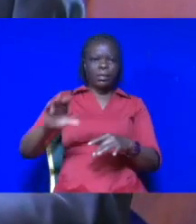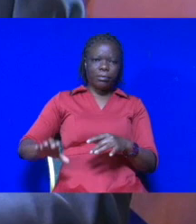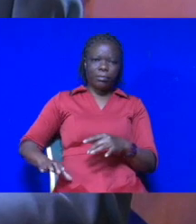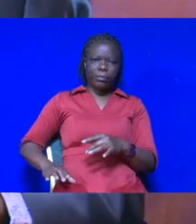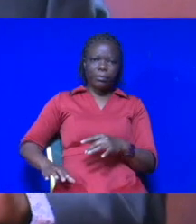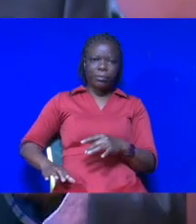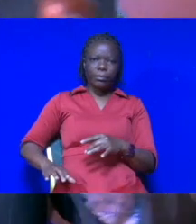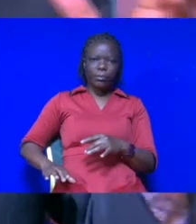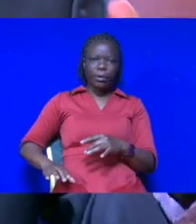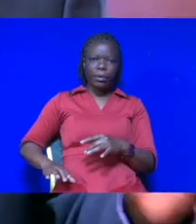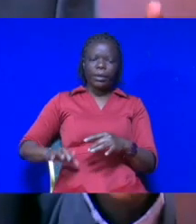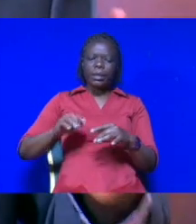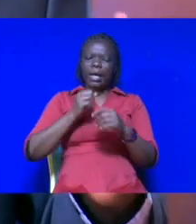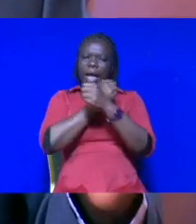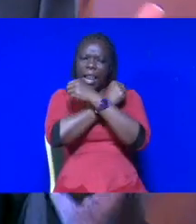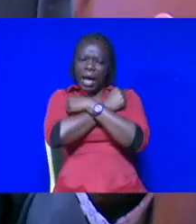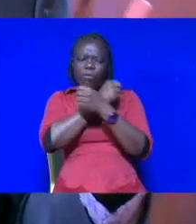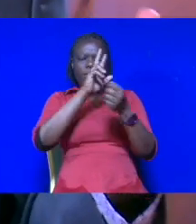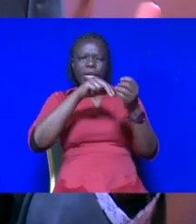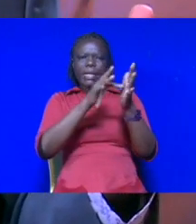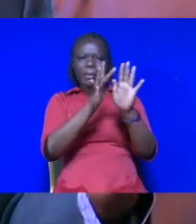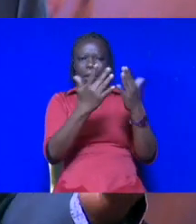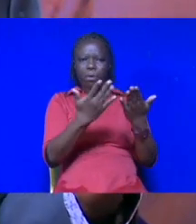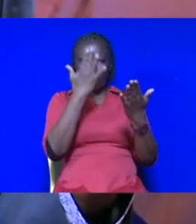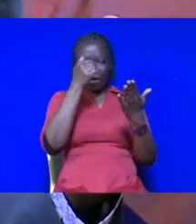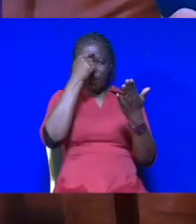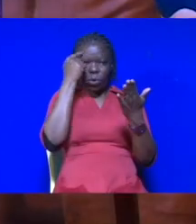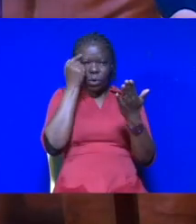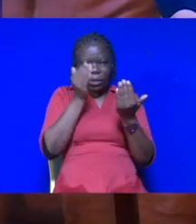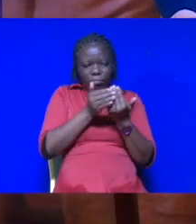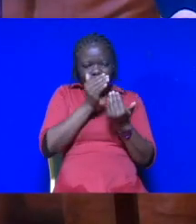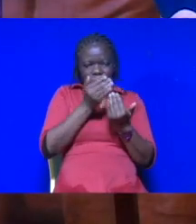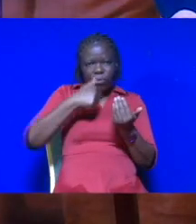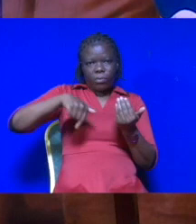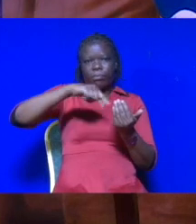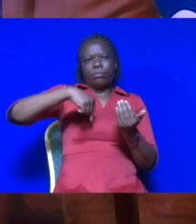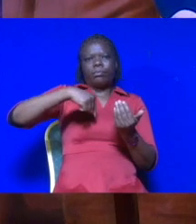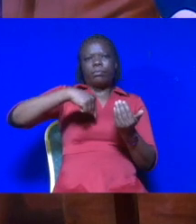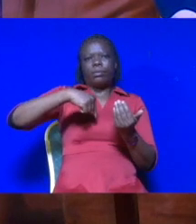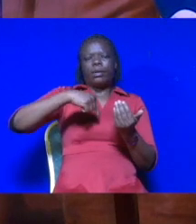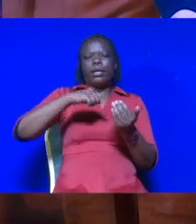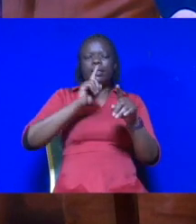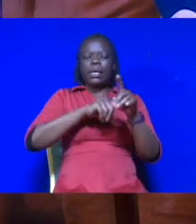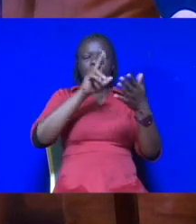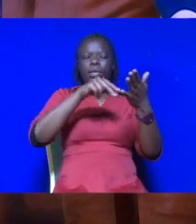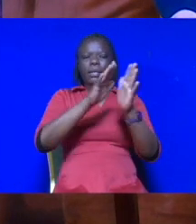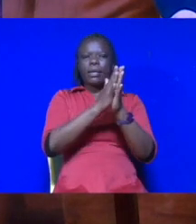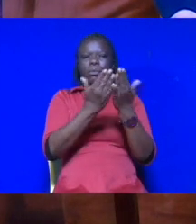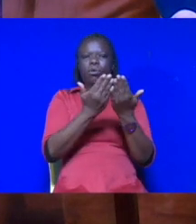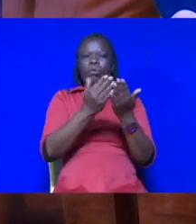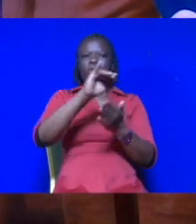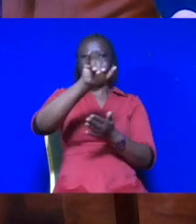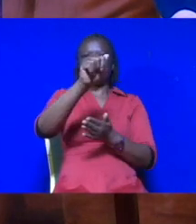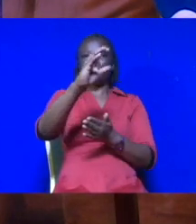Napenda sana kusoma neno la Mungu. Mimi huwa linanifariji. ukisoma katika kitabu cha